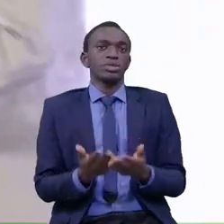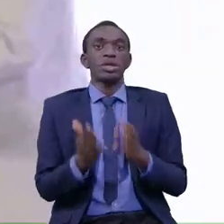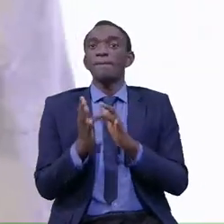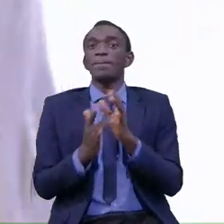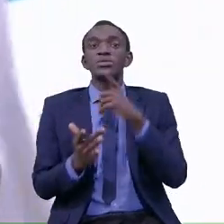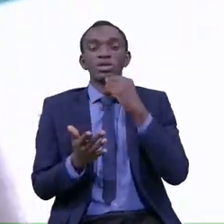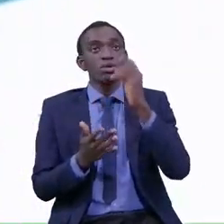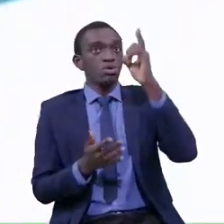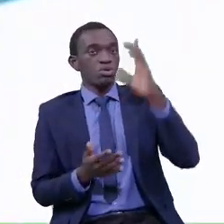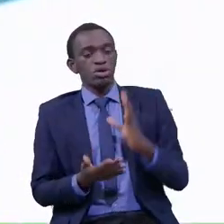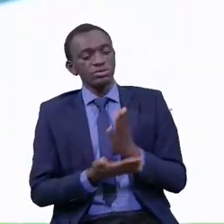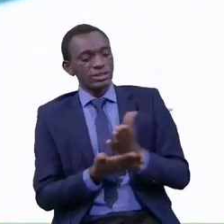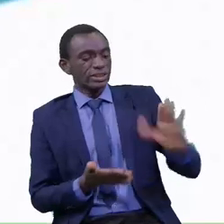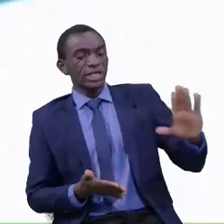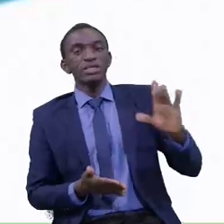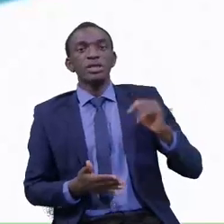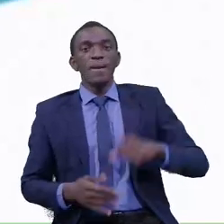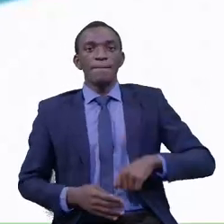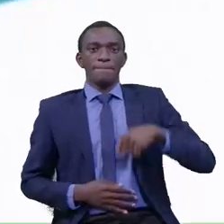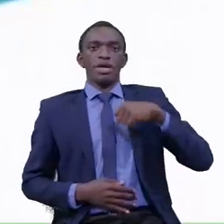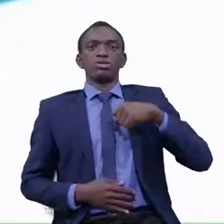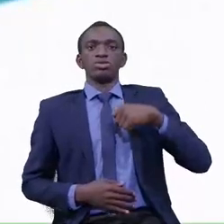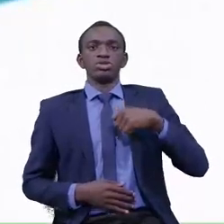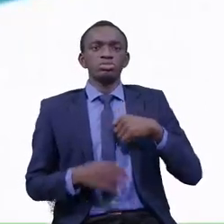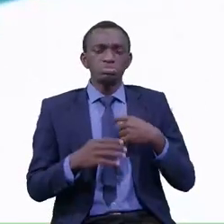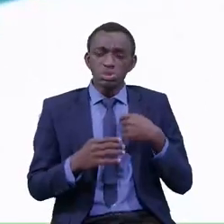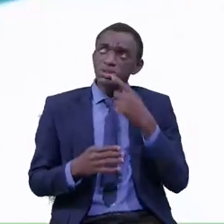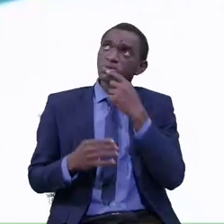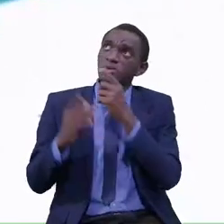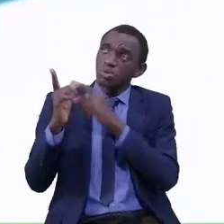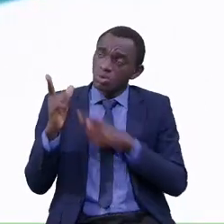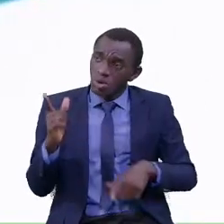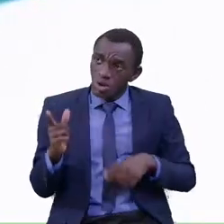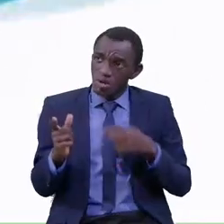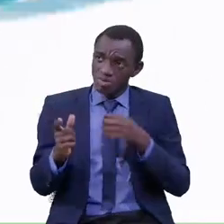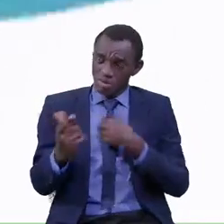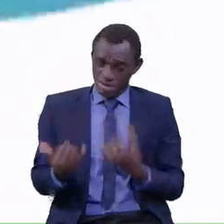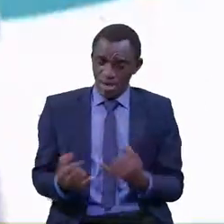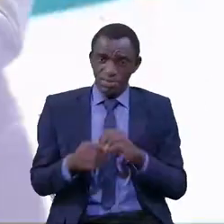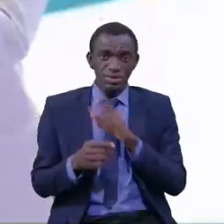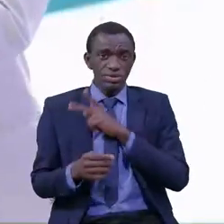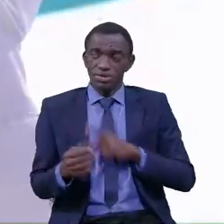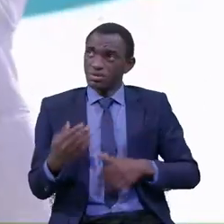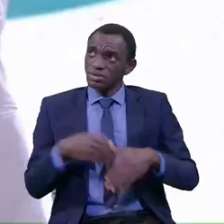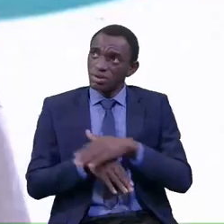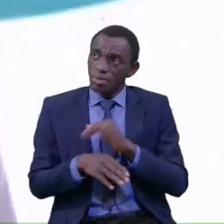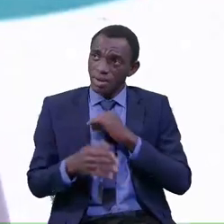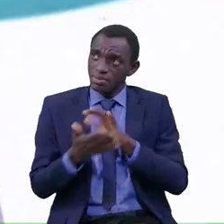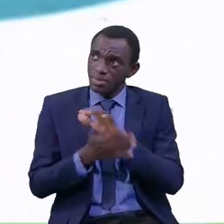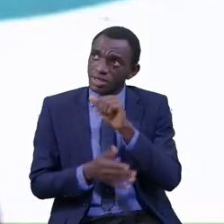résiste aux orgueilleux. Je dis, Seigneur, je suis dans le royaume, je crois en toi, je me confie en